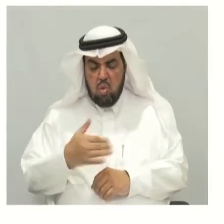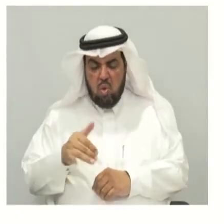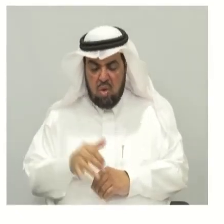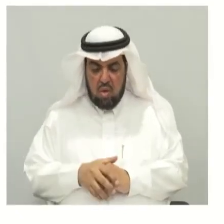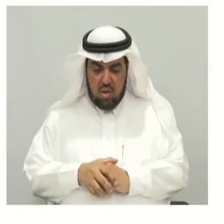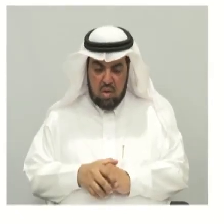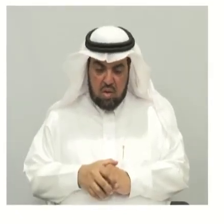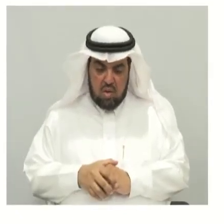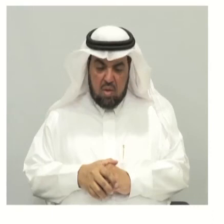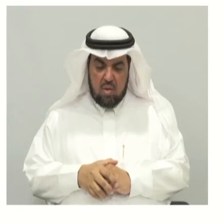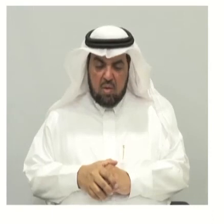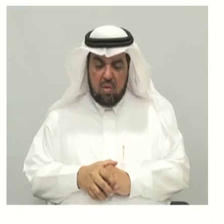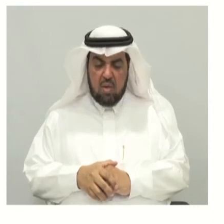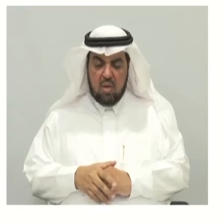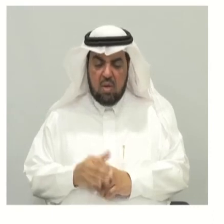متوسطة.